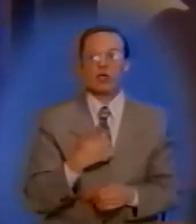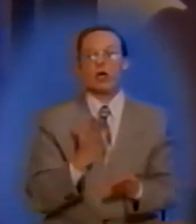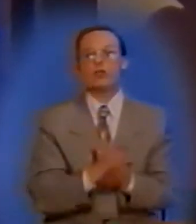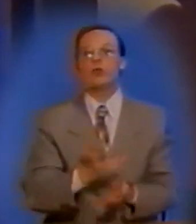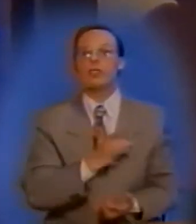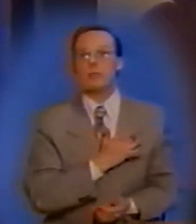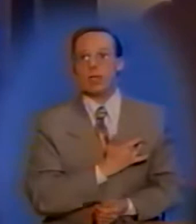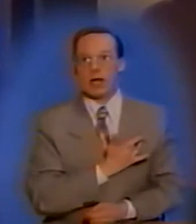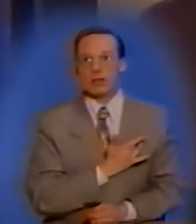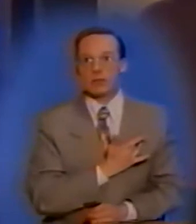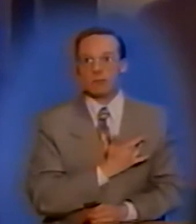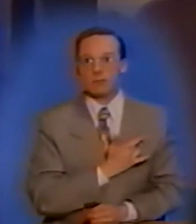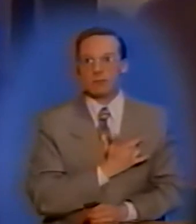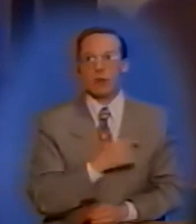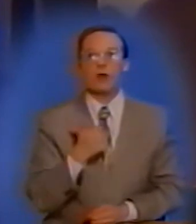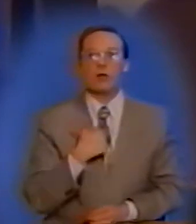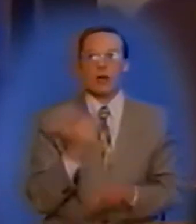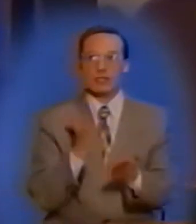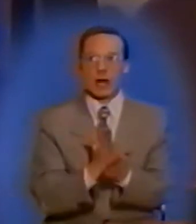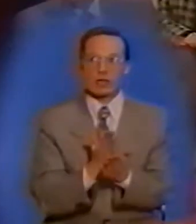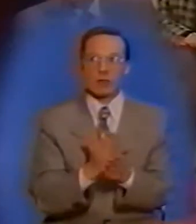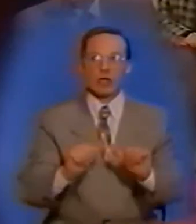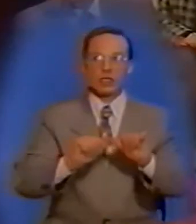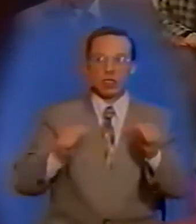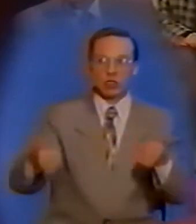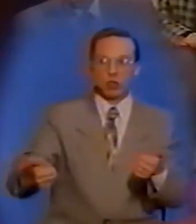įsimylėjęs. Mes esam